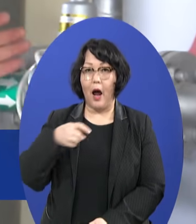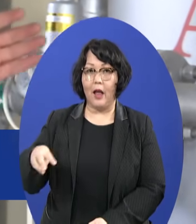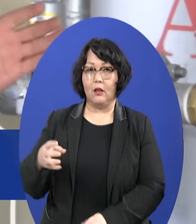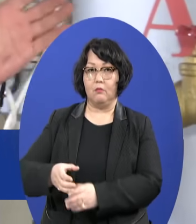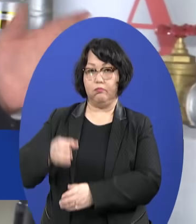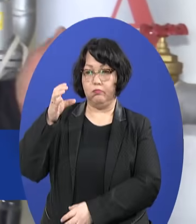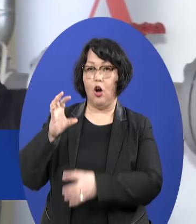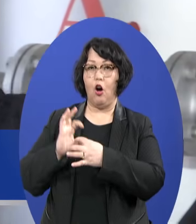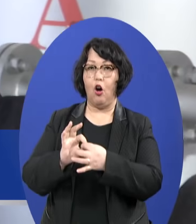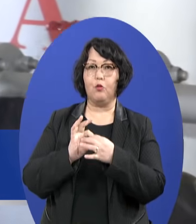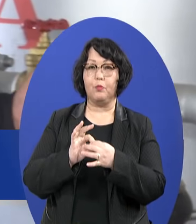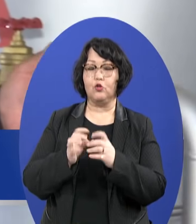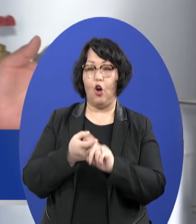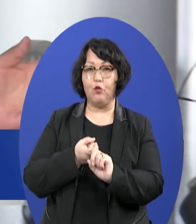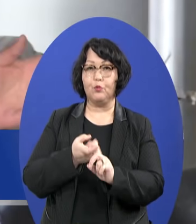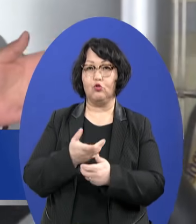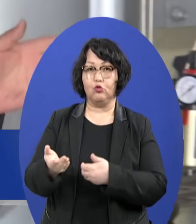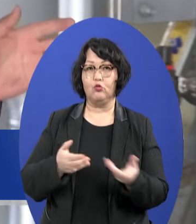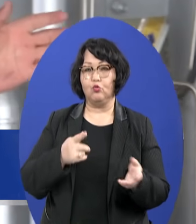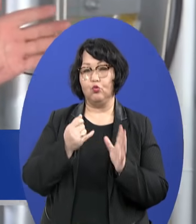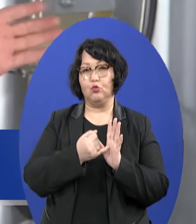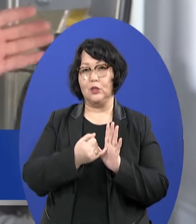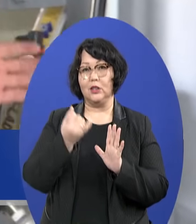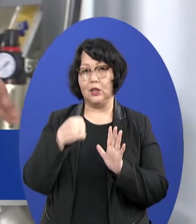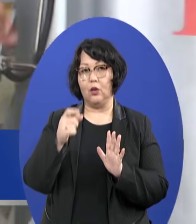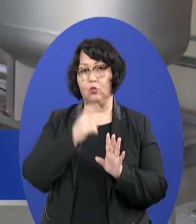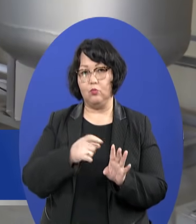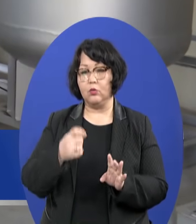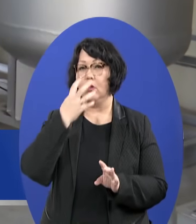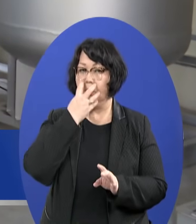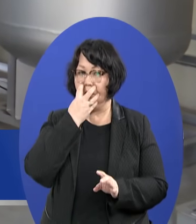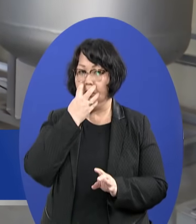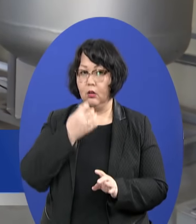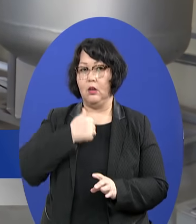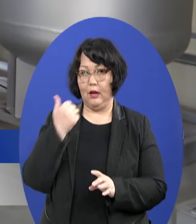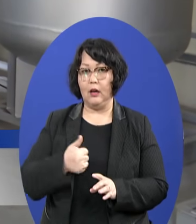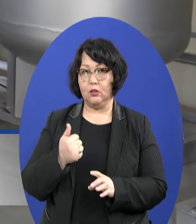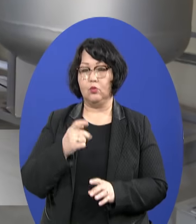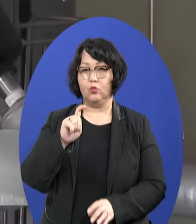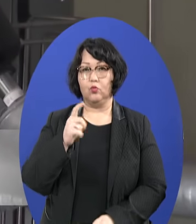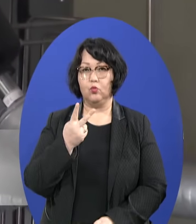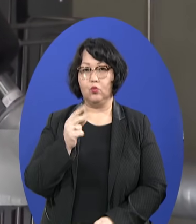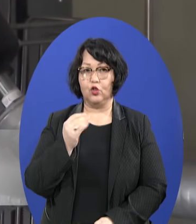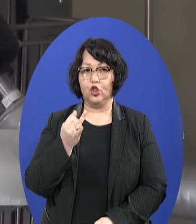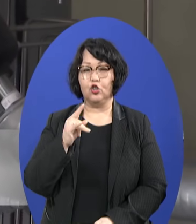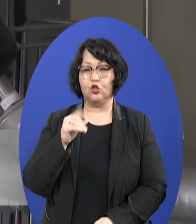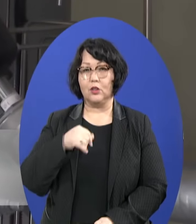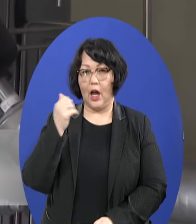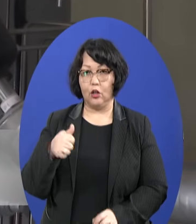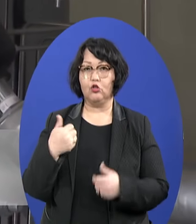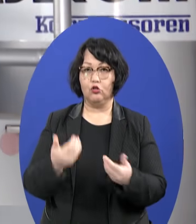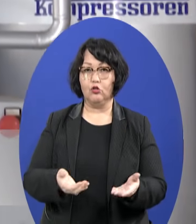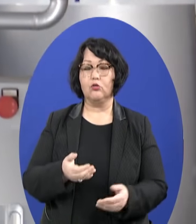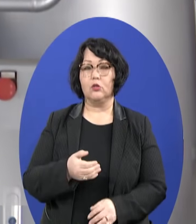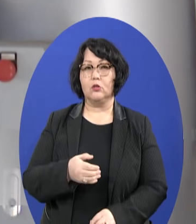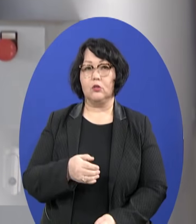боломжтой. Үүнээс гадна 660 өвчтөнд хүчил төрөгчөөр хангах боломж бүртгэн байна. Өнөөдрийн хүртэл халдвар өвчин судлын үндэсний төв